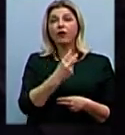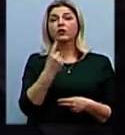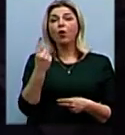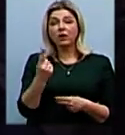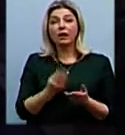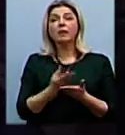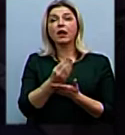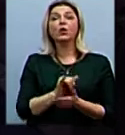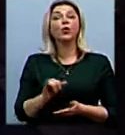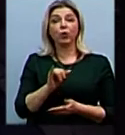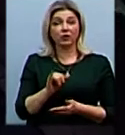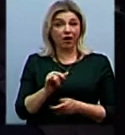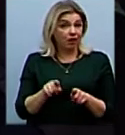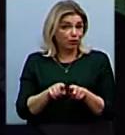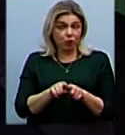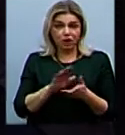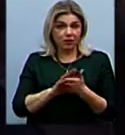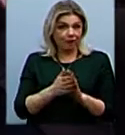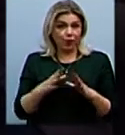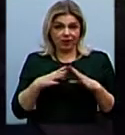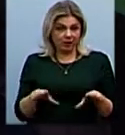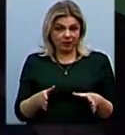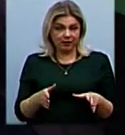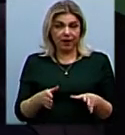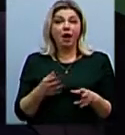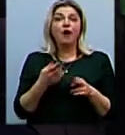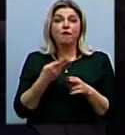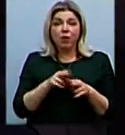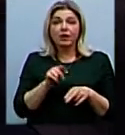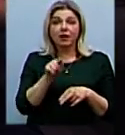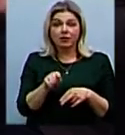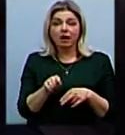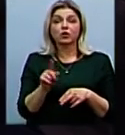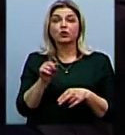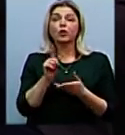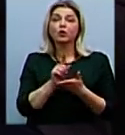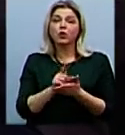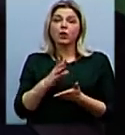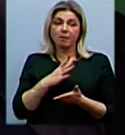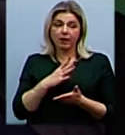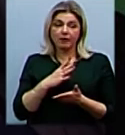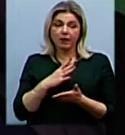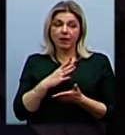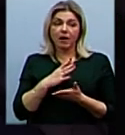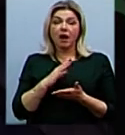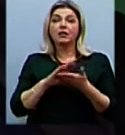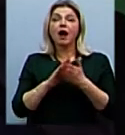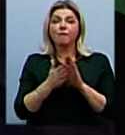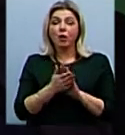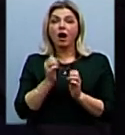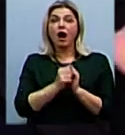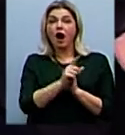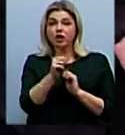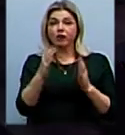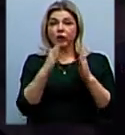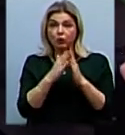договору? Не по какому, да? Тут теж правильно говорить, що, ну, от в тому-то і прикол, що, как бы, должен был быть, наверное, по ідеї, договор кожного дому з